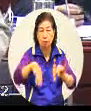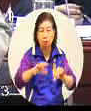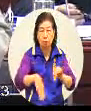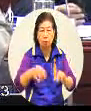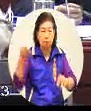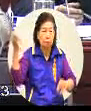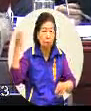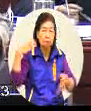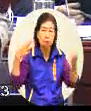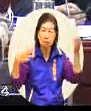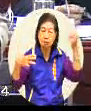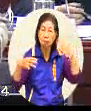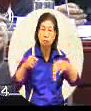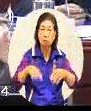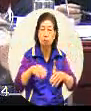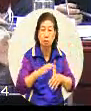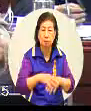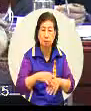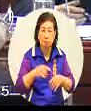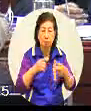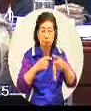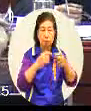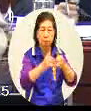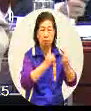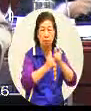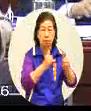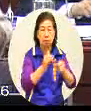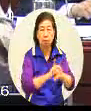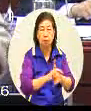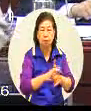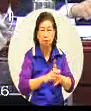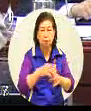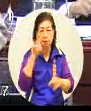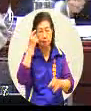见声音，有人会认为讲，咱这丛树啊，百几